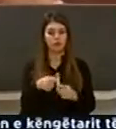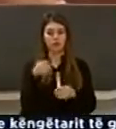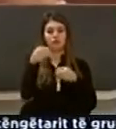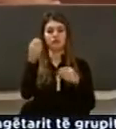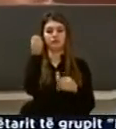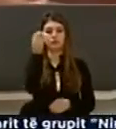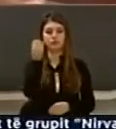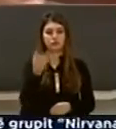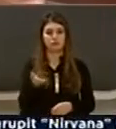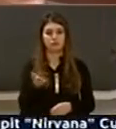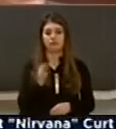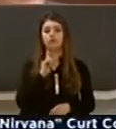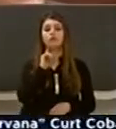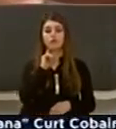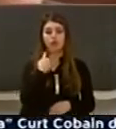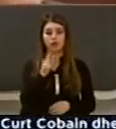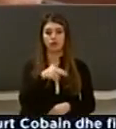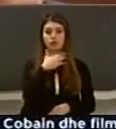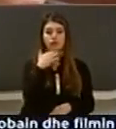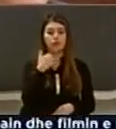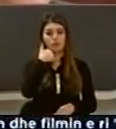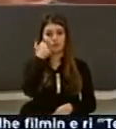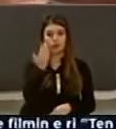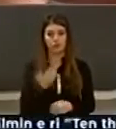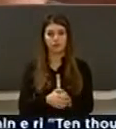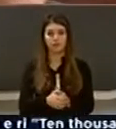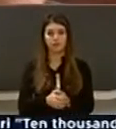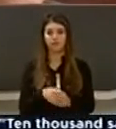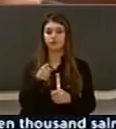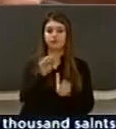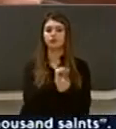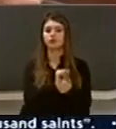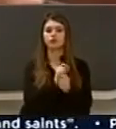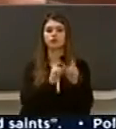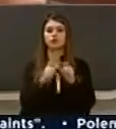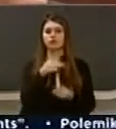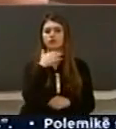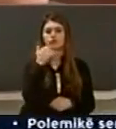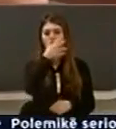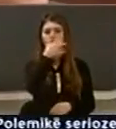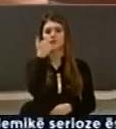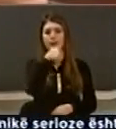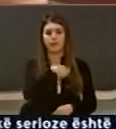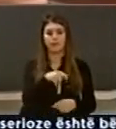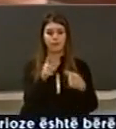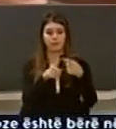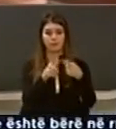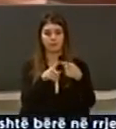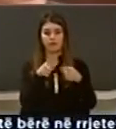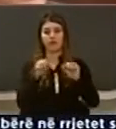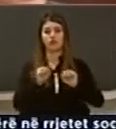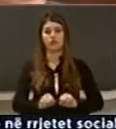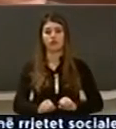demagogji, thurur bukur e boshe nga brenda. Them boshe për dy arsye. Në një procese shteti, qeveria në